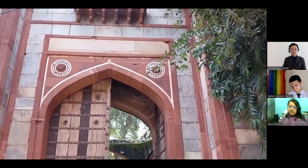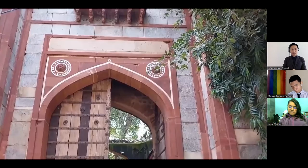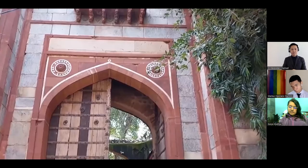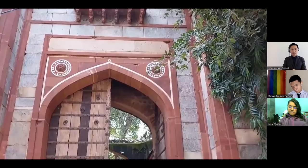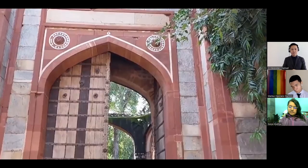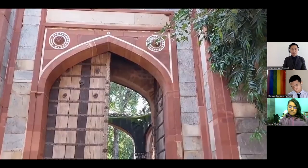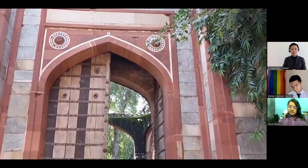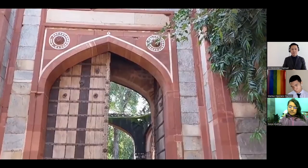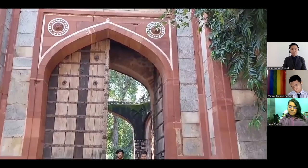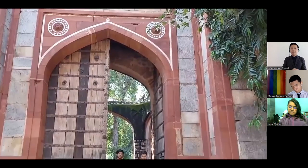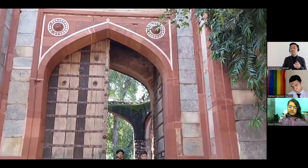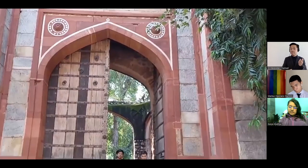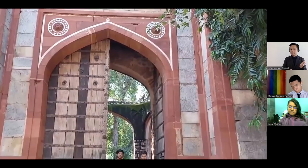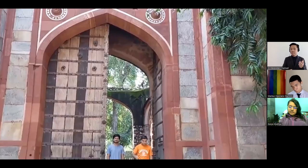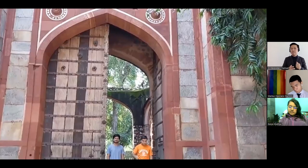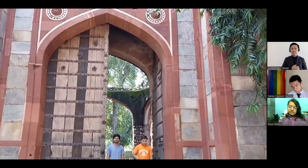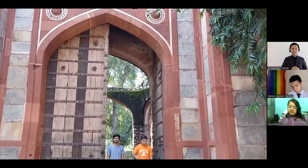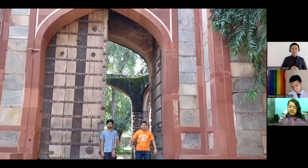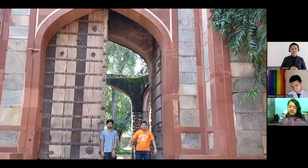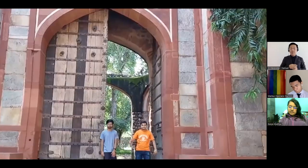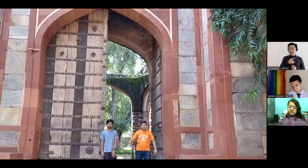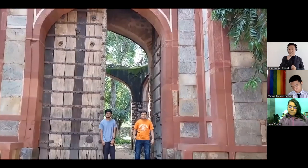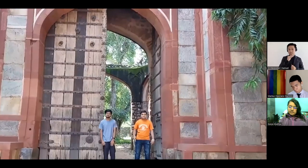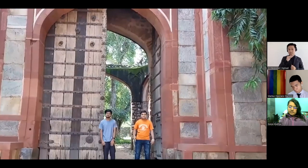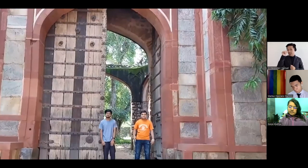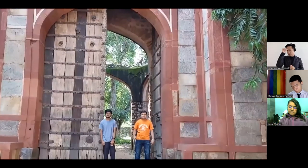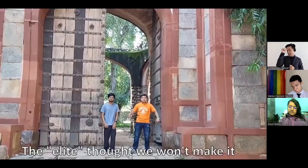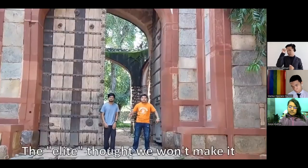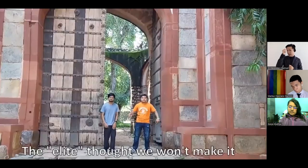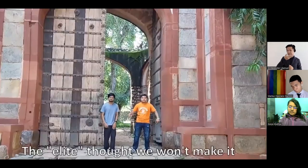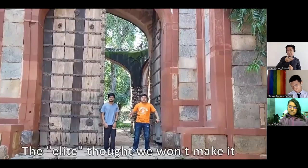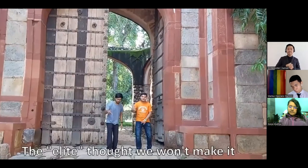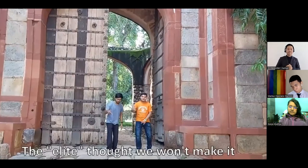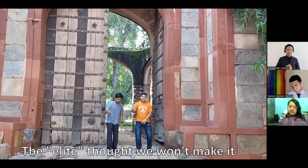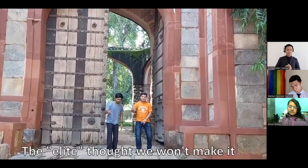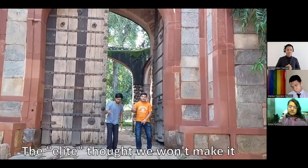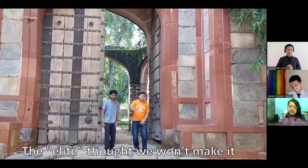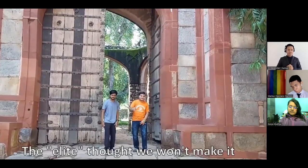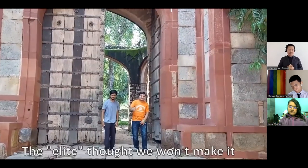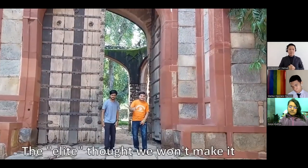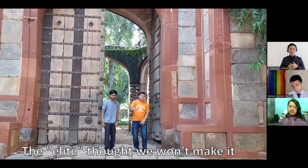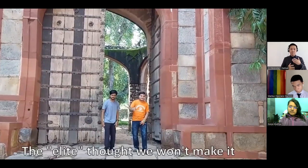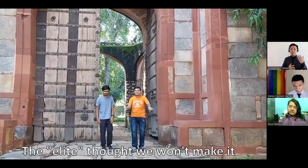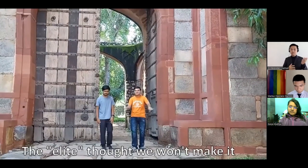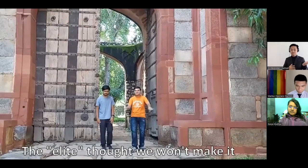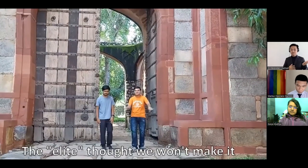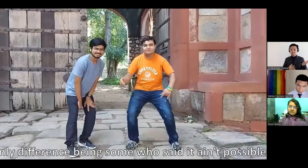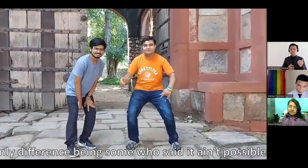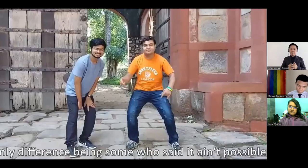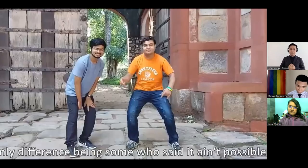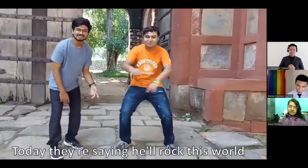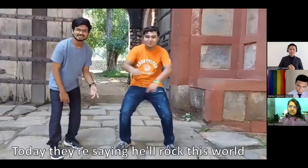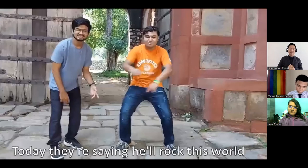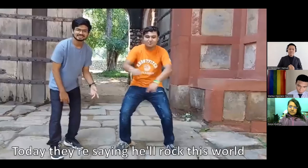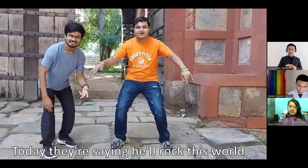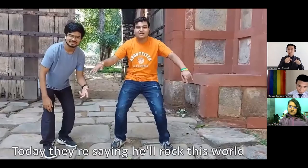हाँ बड़े बड़े कह गए इनसे ना हो पाएगा आज हम भी यहीं खड़े हैं आज वो भी वहीं खड़े हैं फर्क बस इतना है कि जिन लोगों ने बोला था इनसे ना हो पाएगा आज